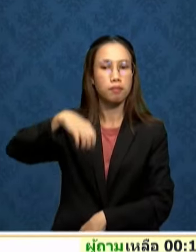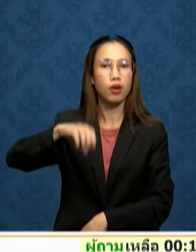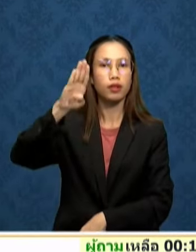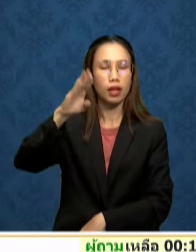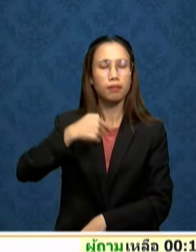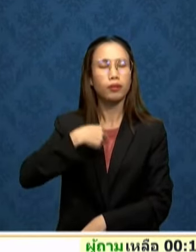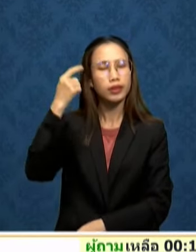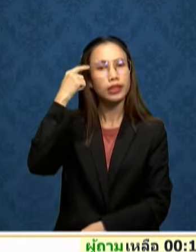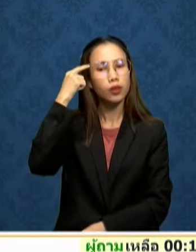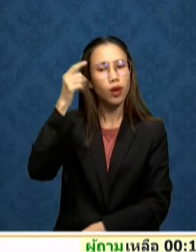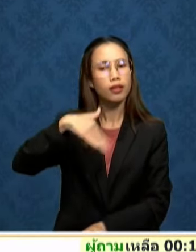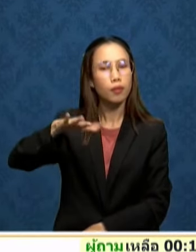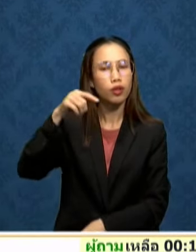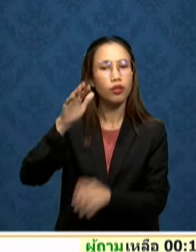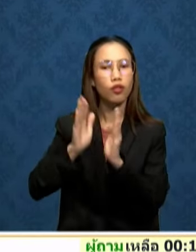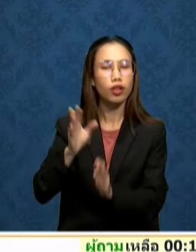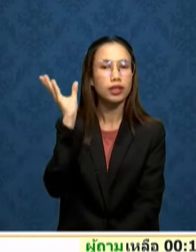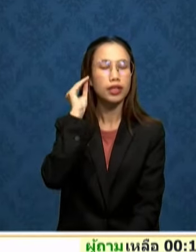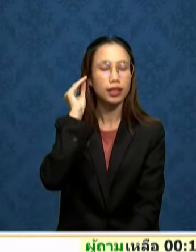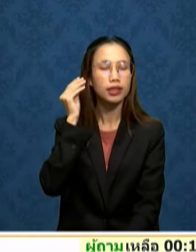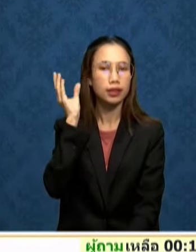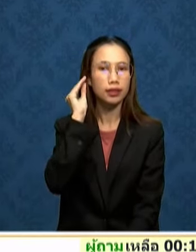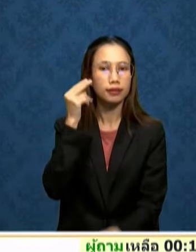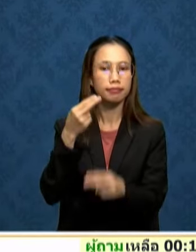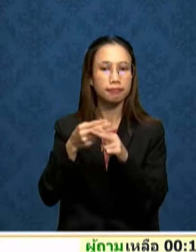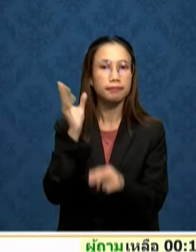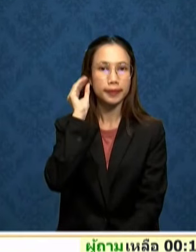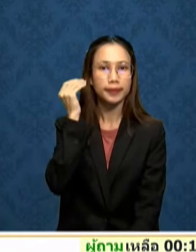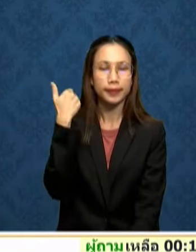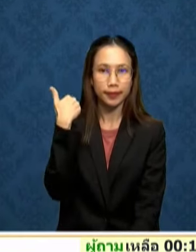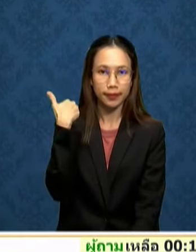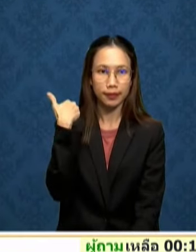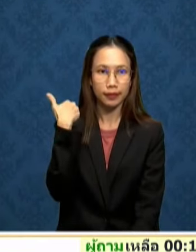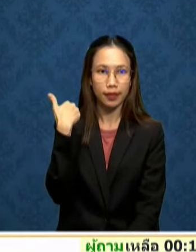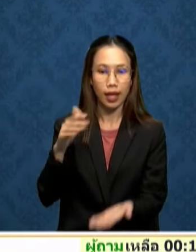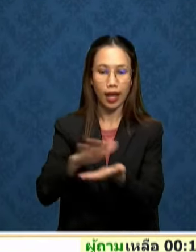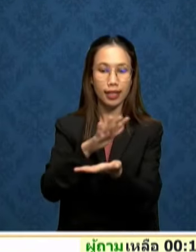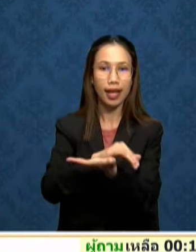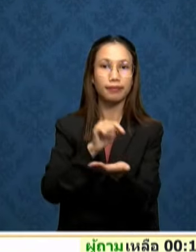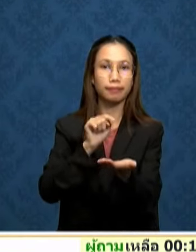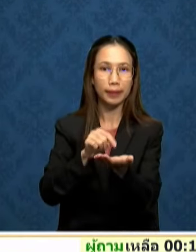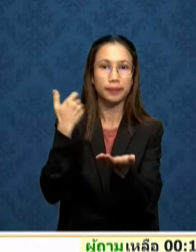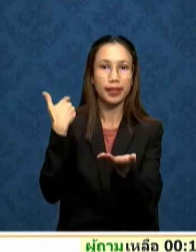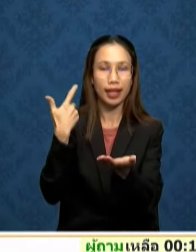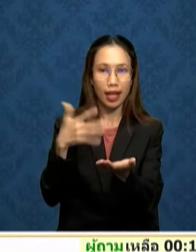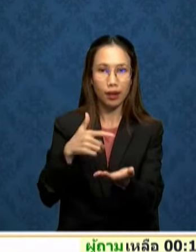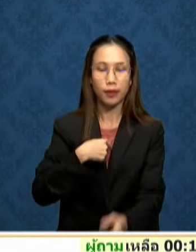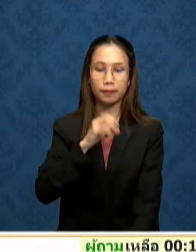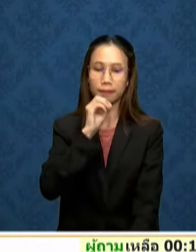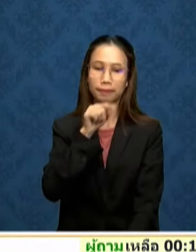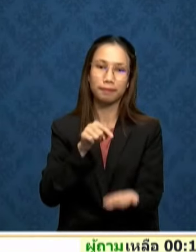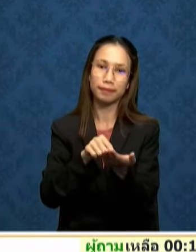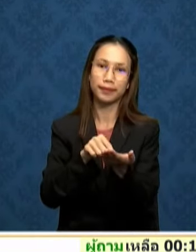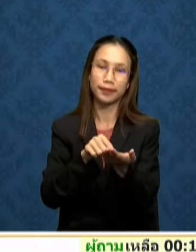ที่ผมเชื่อว่าพี่น้องคนไทยเคยได้ยินชื่อเป็นอย่างดีครับนะครับอันนี้มันมีอยู่ในเอกสารอยู่แล้วนะครับเราไม่สามารถปฏิเสธ